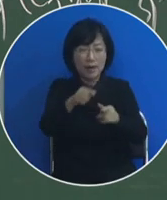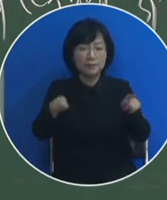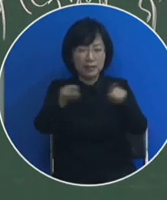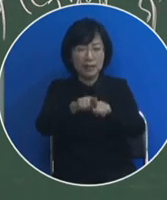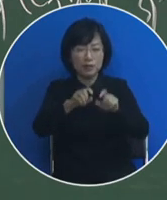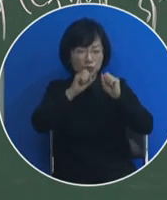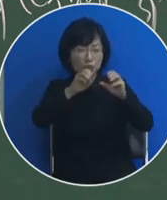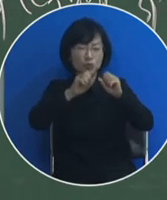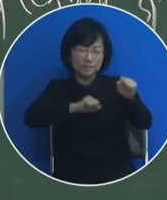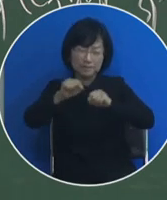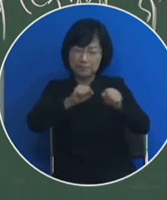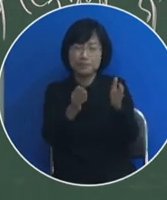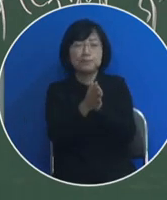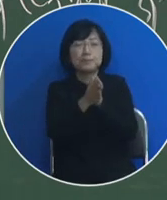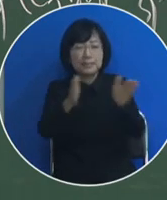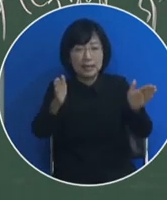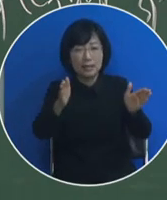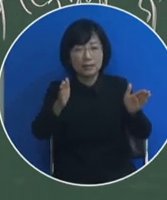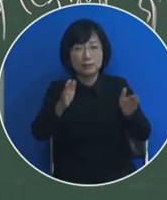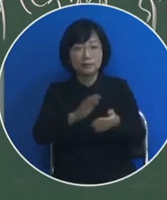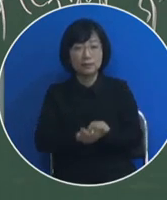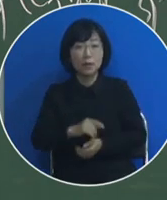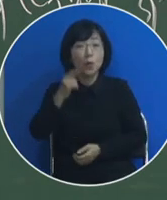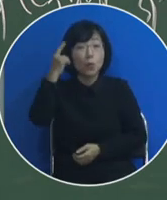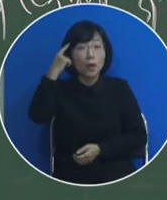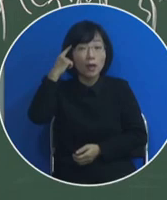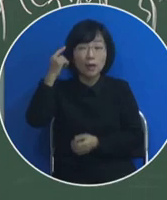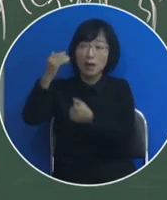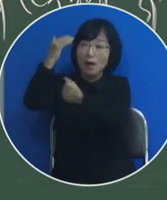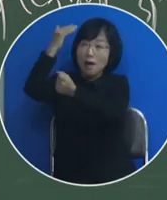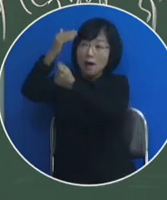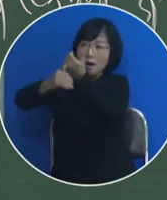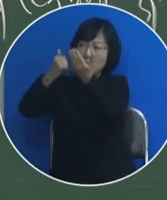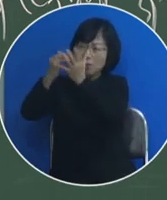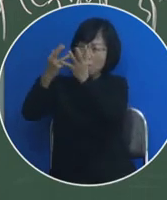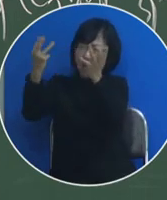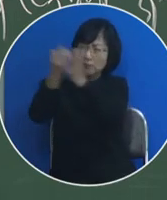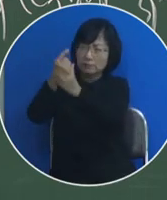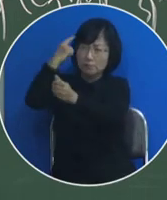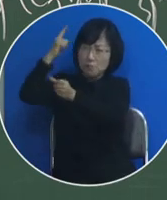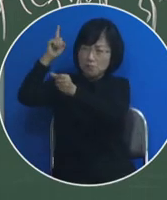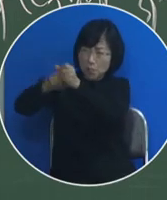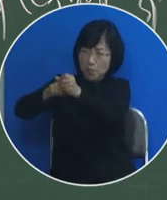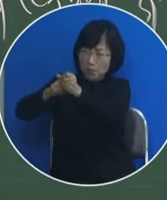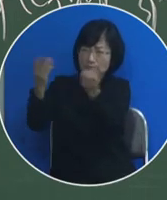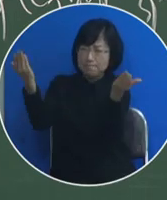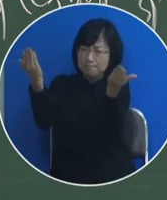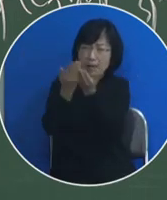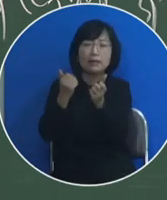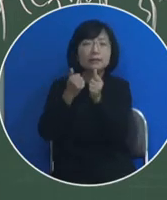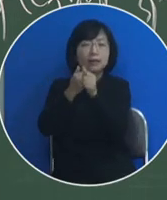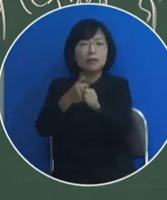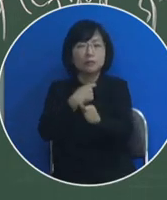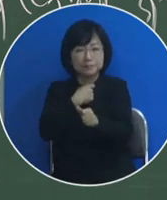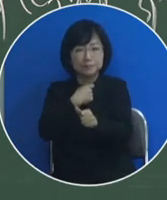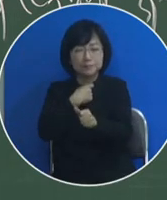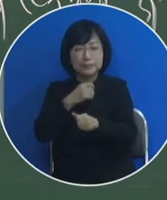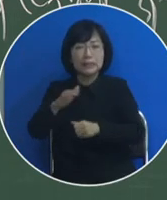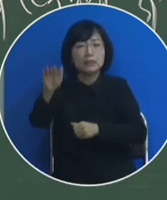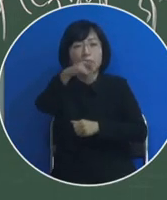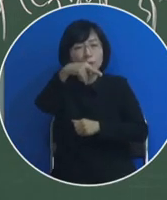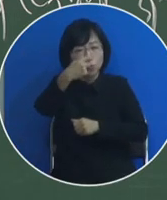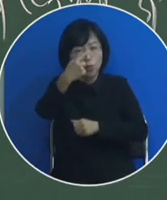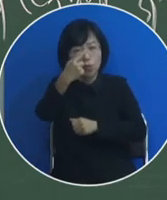왜냐? 하나님의 절대 목표가 그렇기 때문에. Why? Because that's God's absolute goal. 그 속에 여러분들이 서는 겁니다. And you are